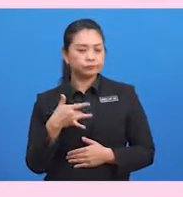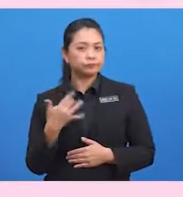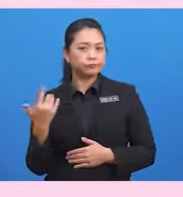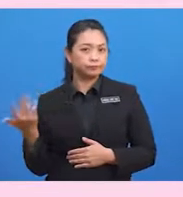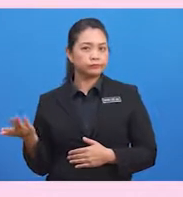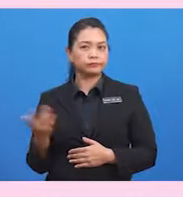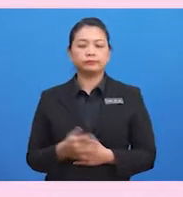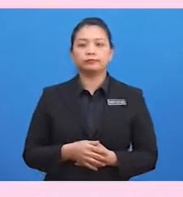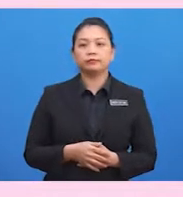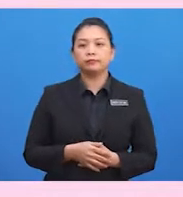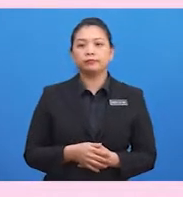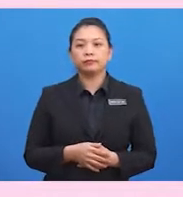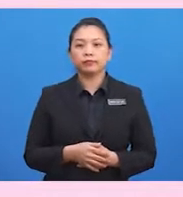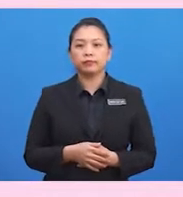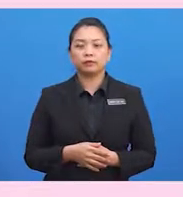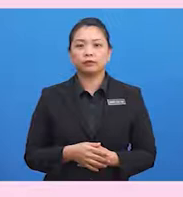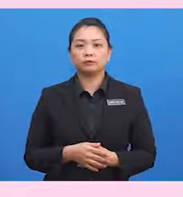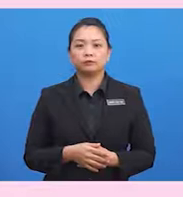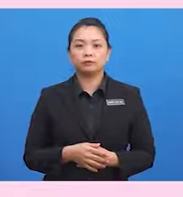pemilik Tambak ini